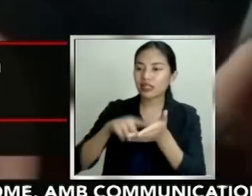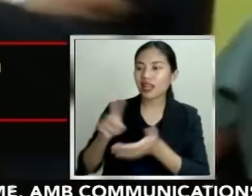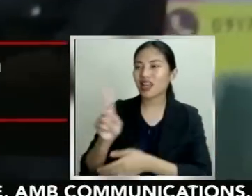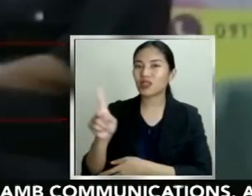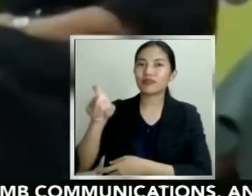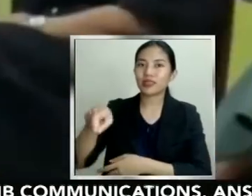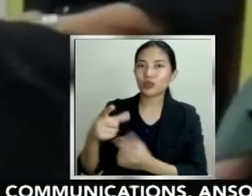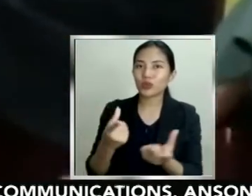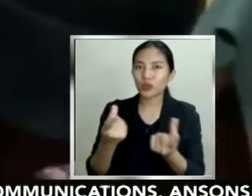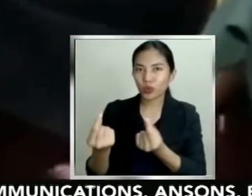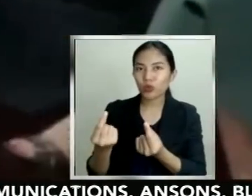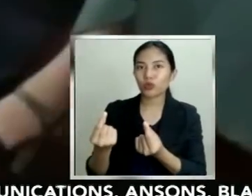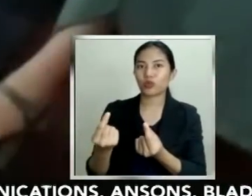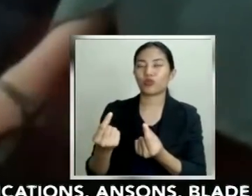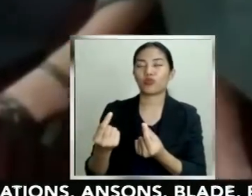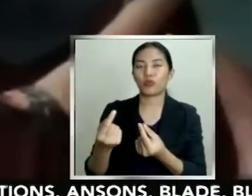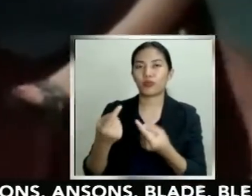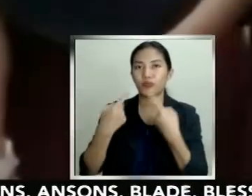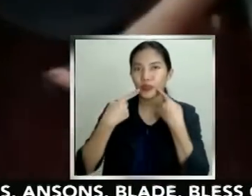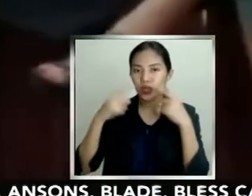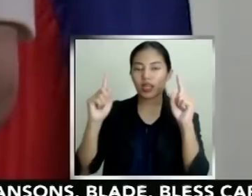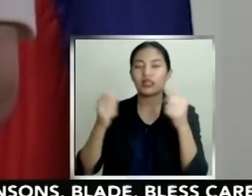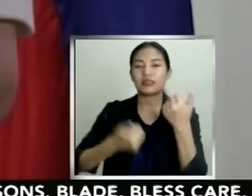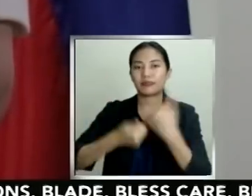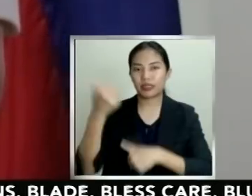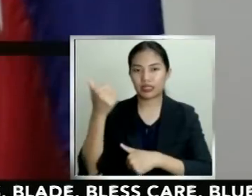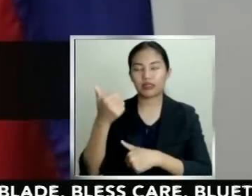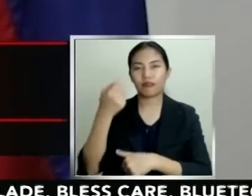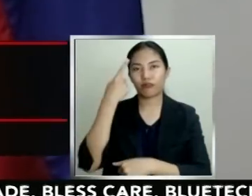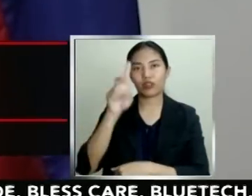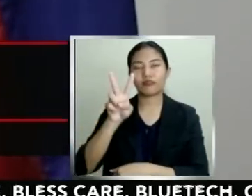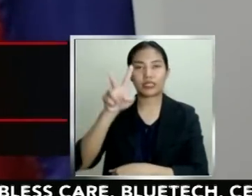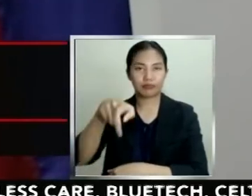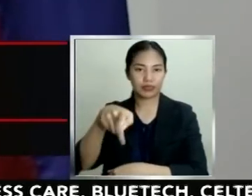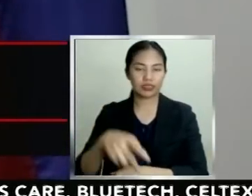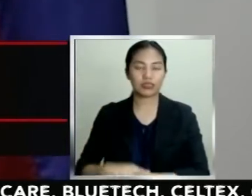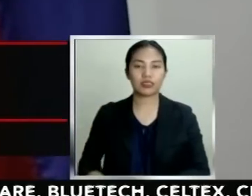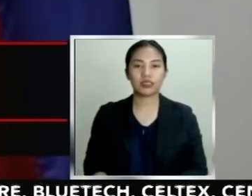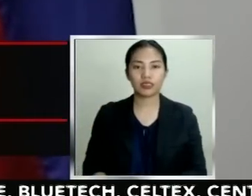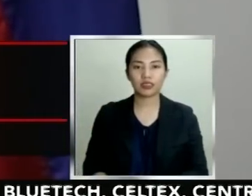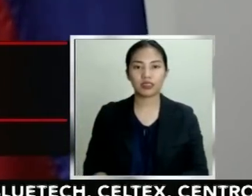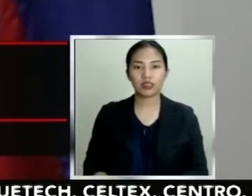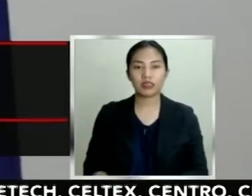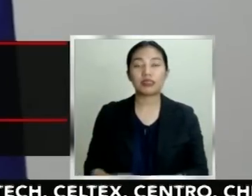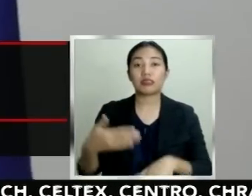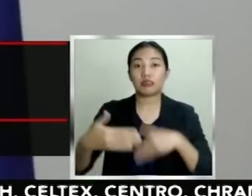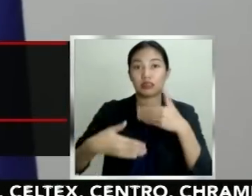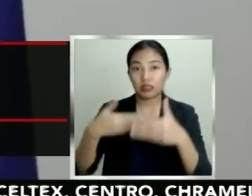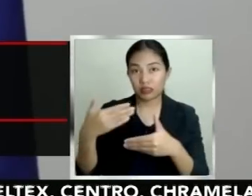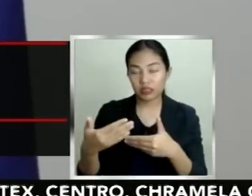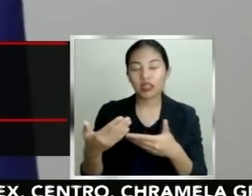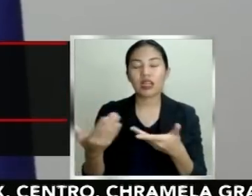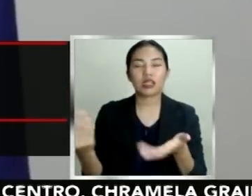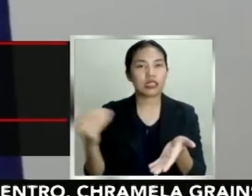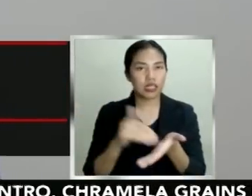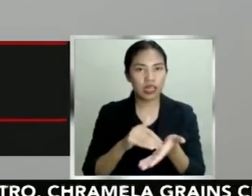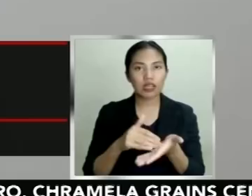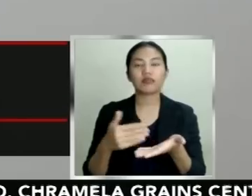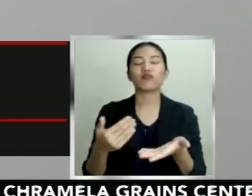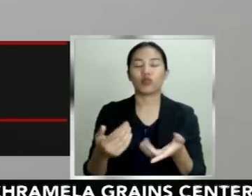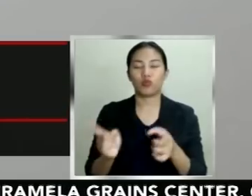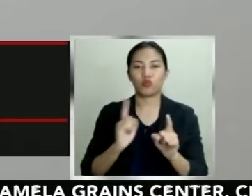manalo as Vice President. Pagkaraan ng ilang linggo, nag-usap muli sila. When they came back